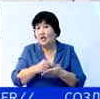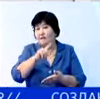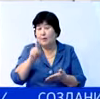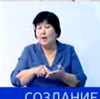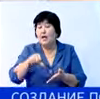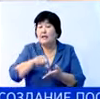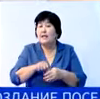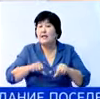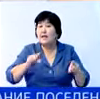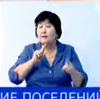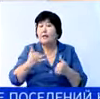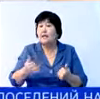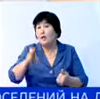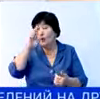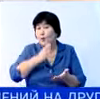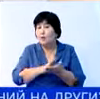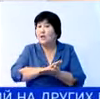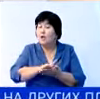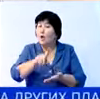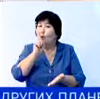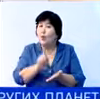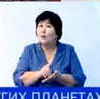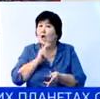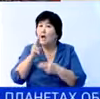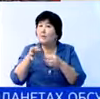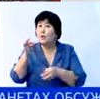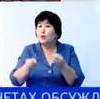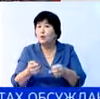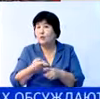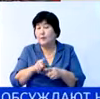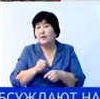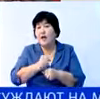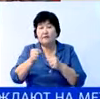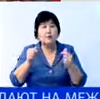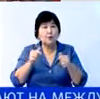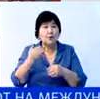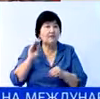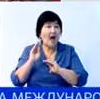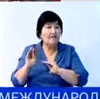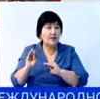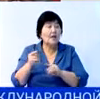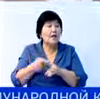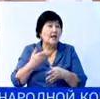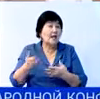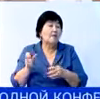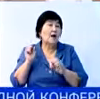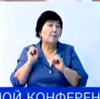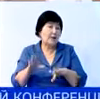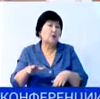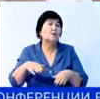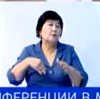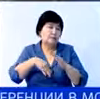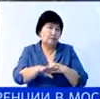Член Совета считает, что если госслужащий чист, он должен обратиться в суд по поводу выдвинутых против него обвинения, либо покинуть